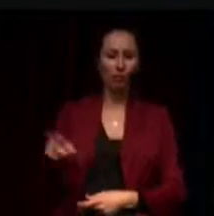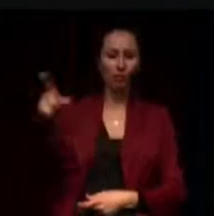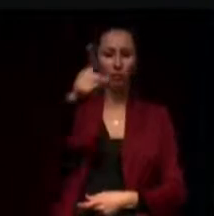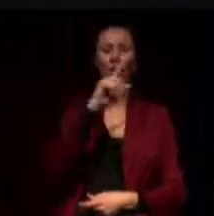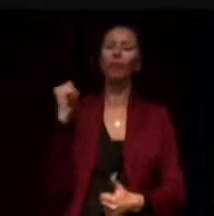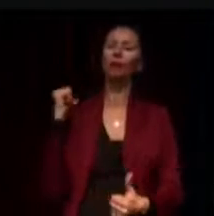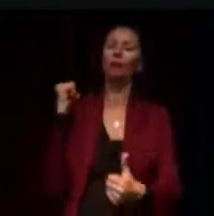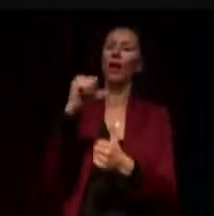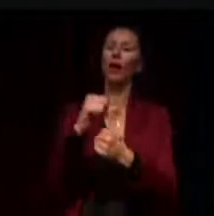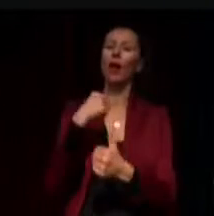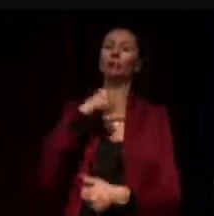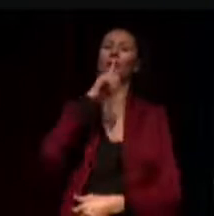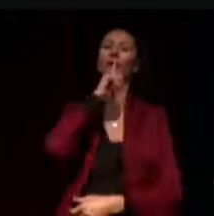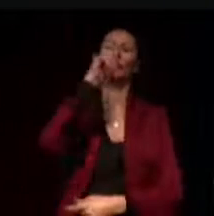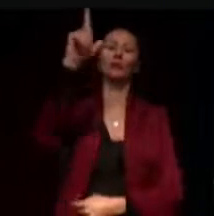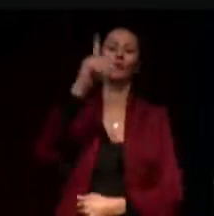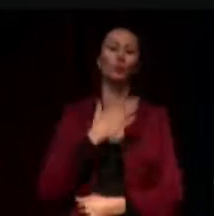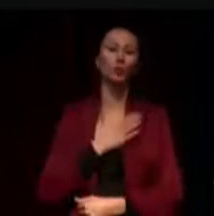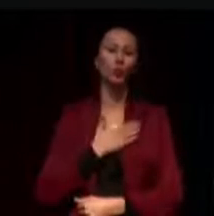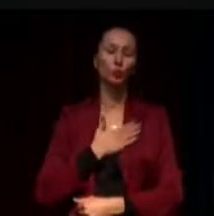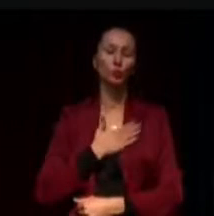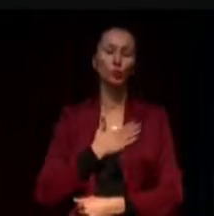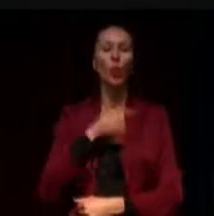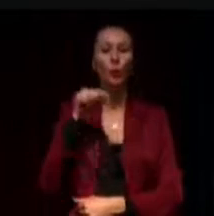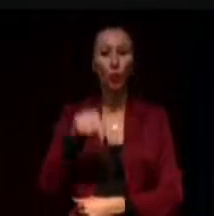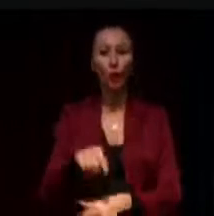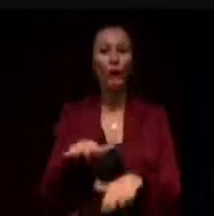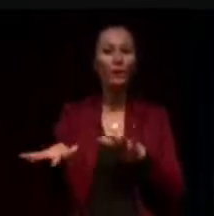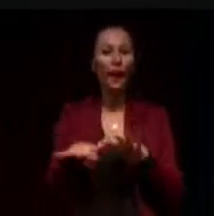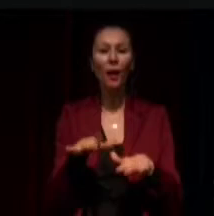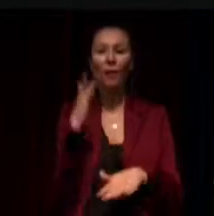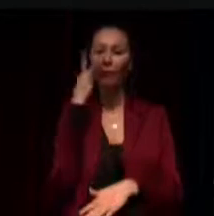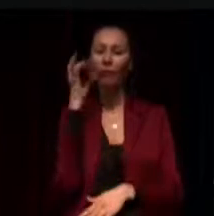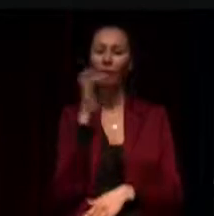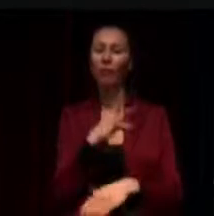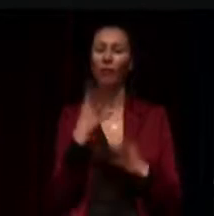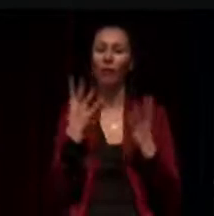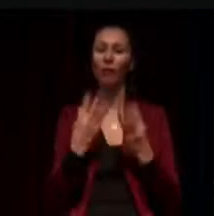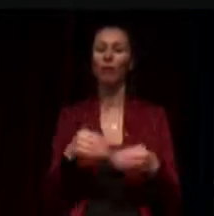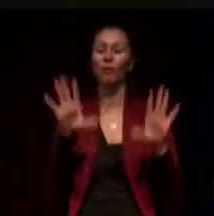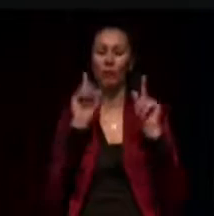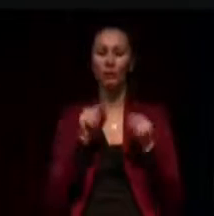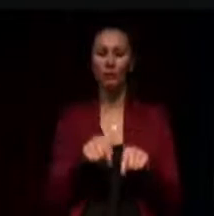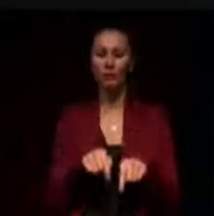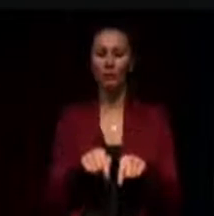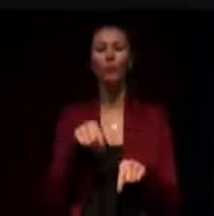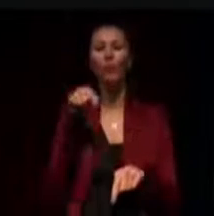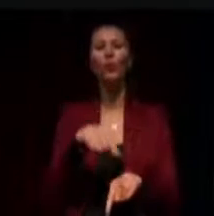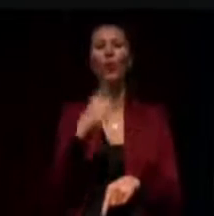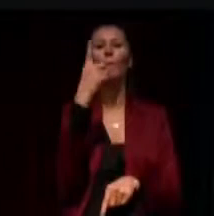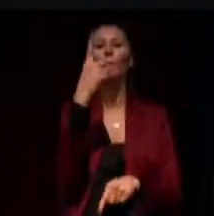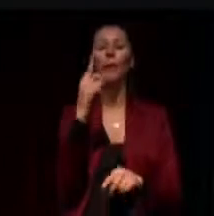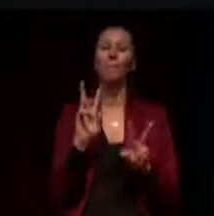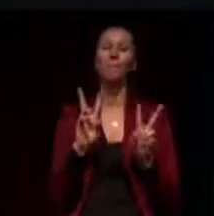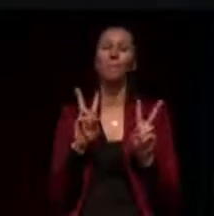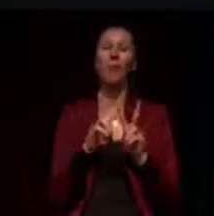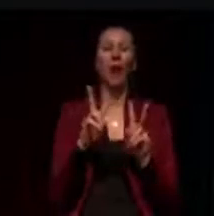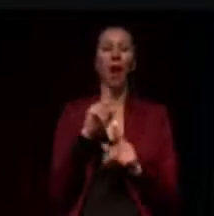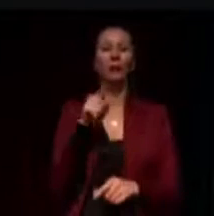buradan tekrar tekrar sesleniyorum. Bu depremi hafife almayalım. Bu bir milat